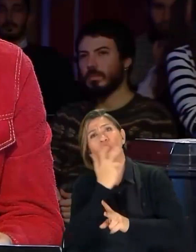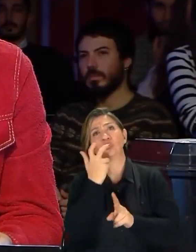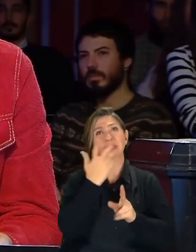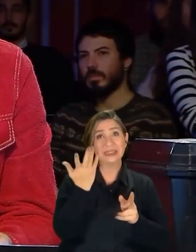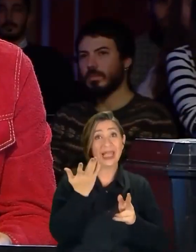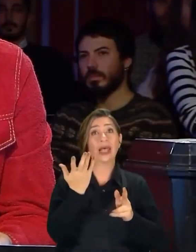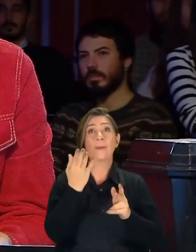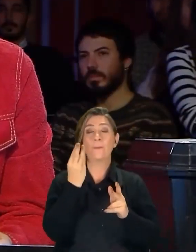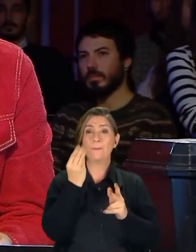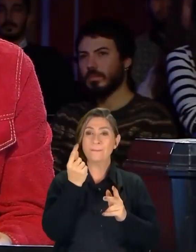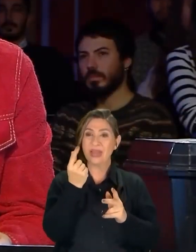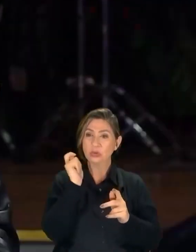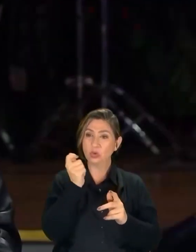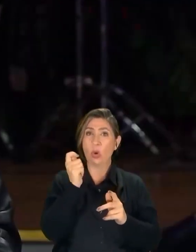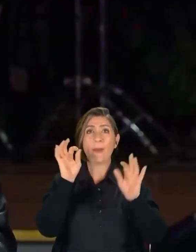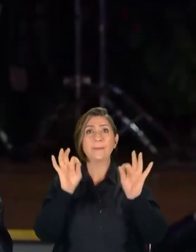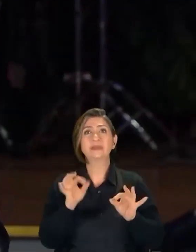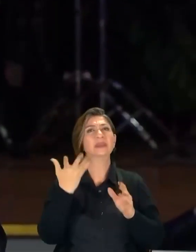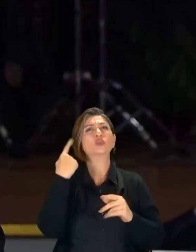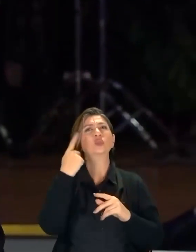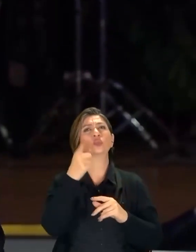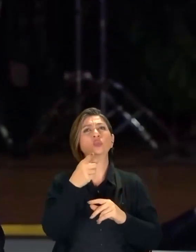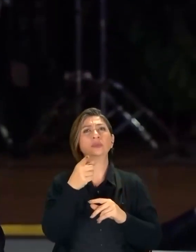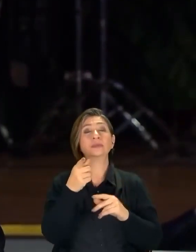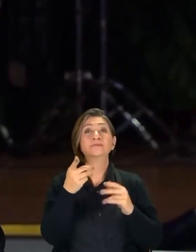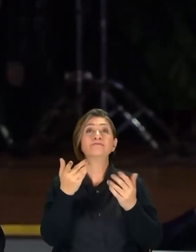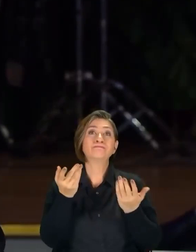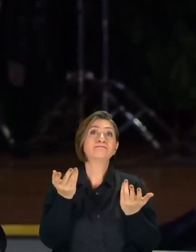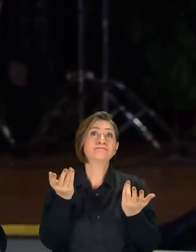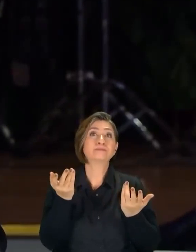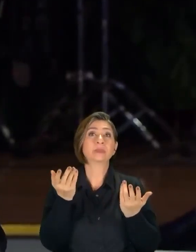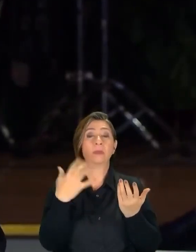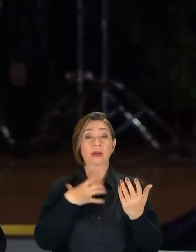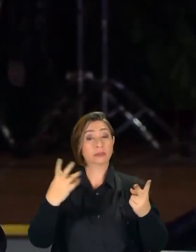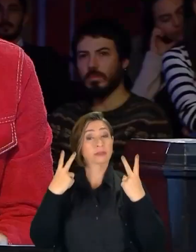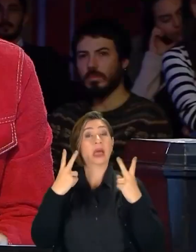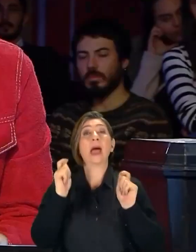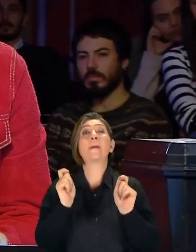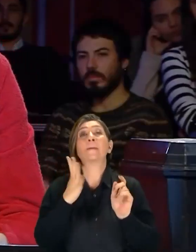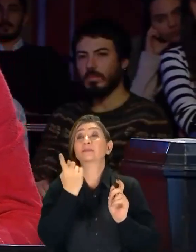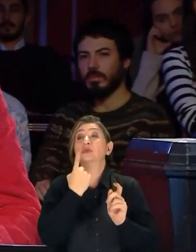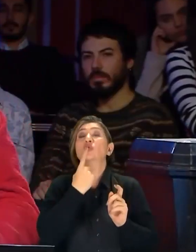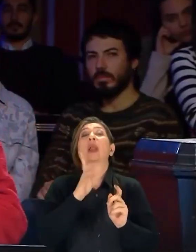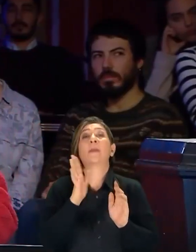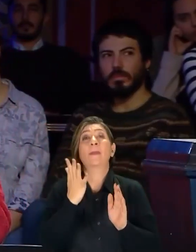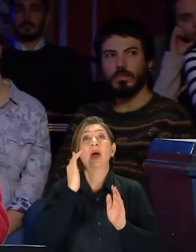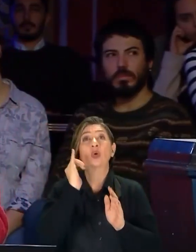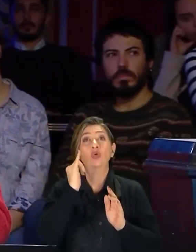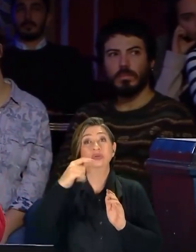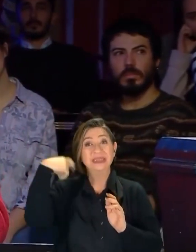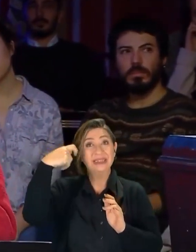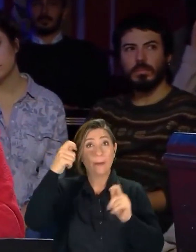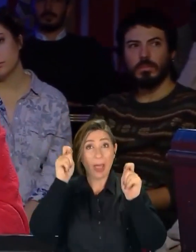de biraz zorlamaya başlaması ne düşünüyorsun bu konuda yani Tabii bir ahkam Kesemem ama kötü sinema